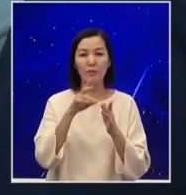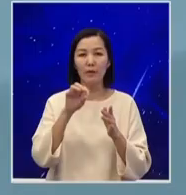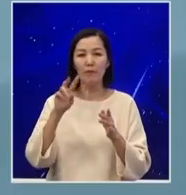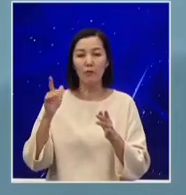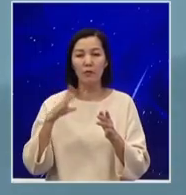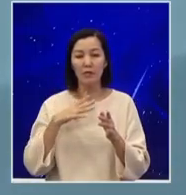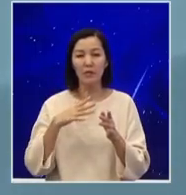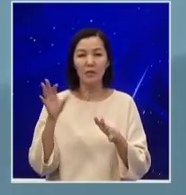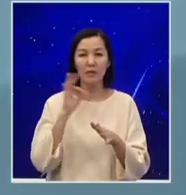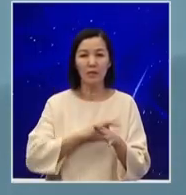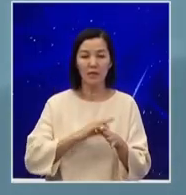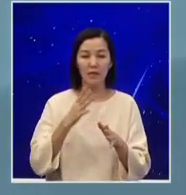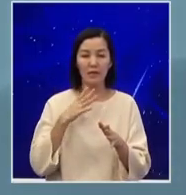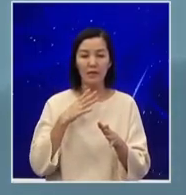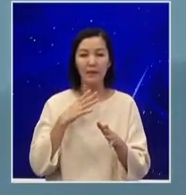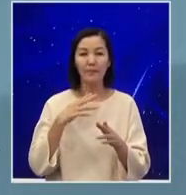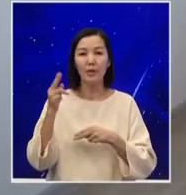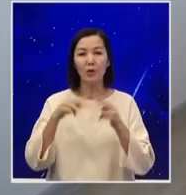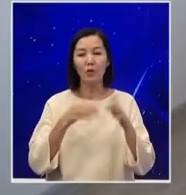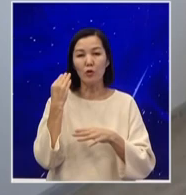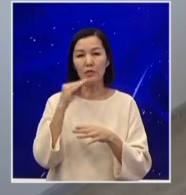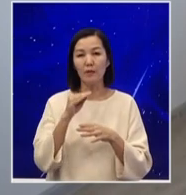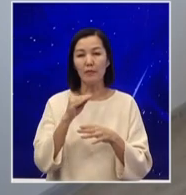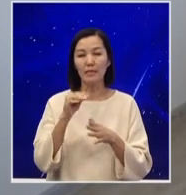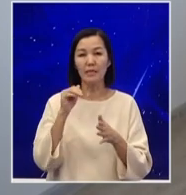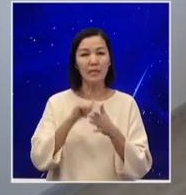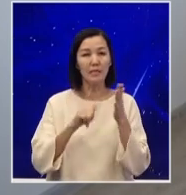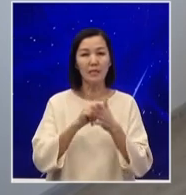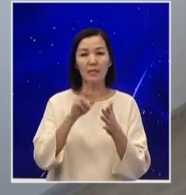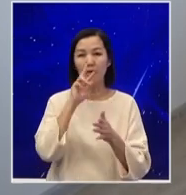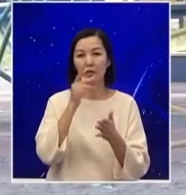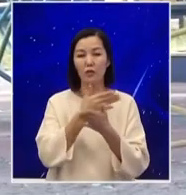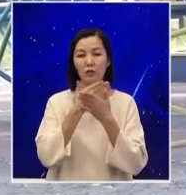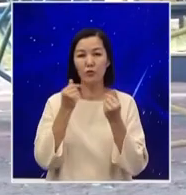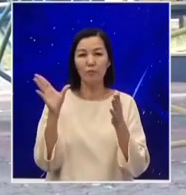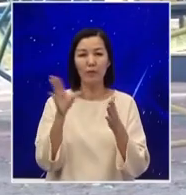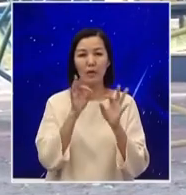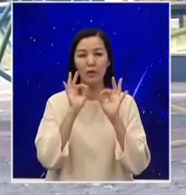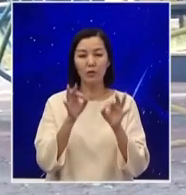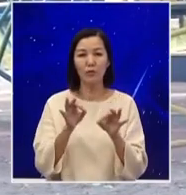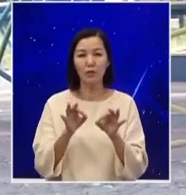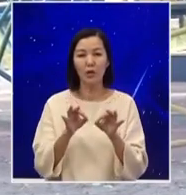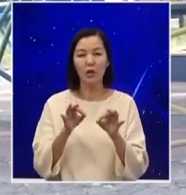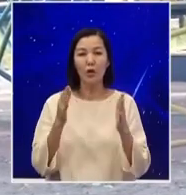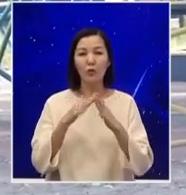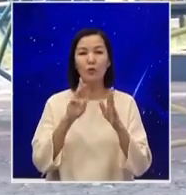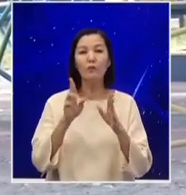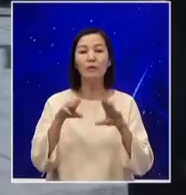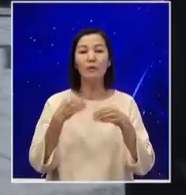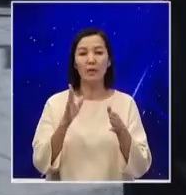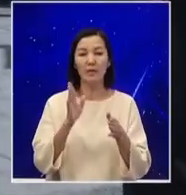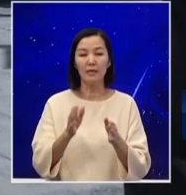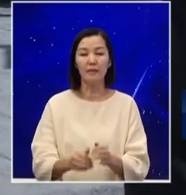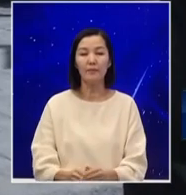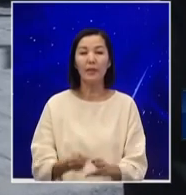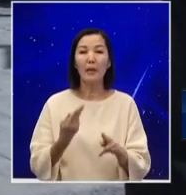теңге игілікке игерілді. Құрылыс сапасын айтар сын жоқ дейді жауаптылар. Ал бұл баспаналар кімдерге бұйырады дейсіз бе?